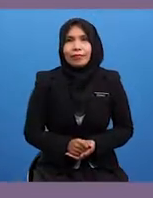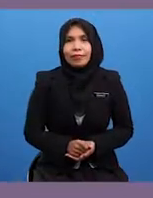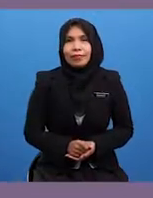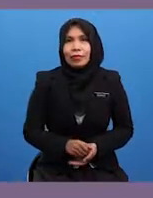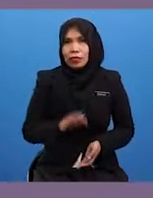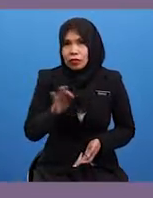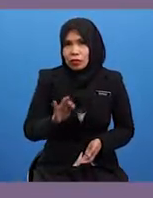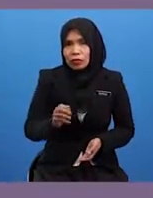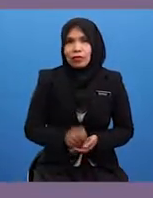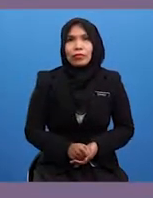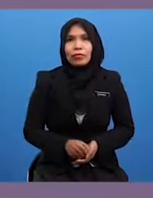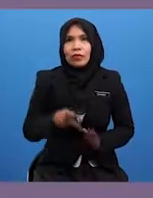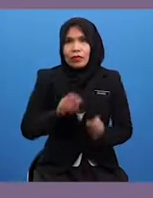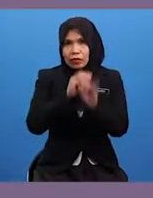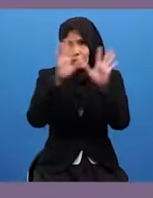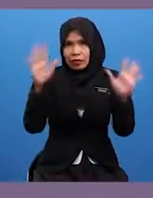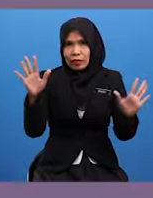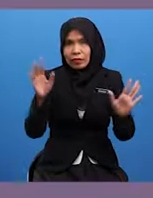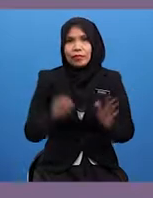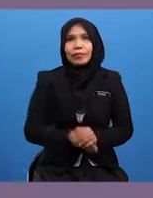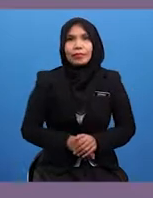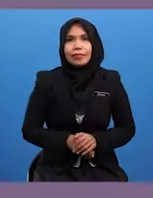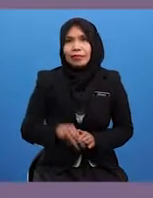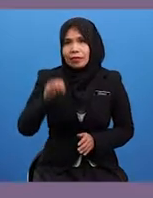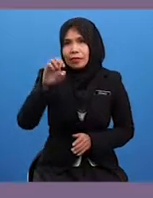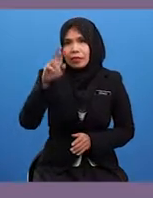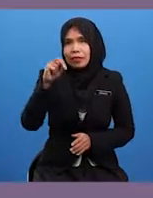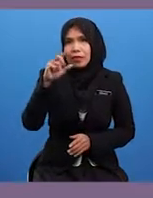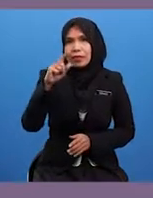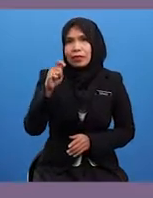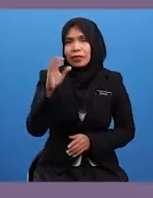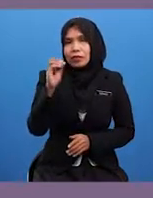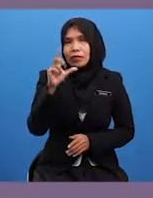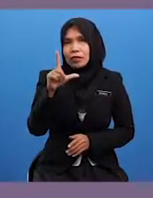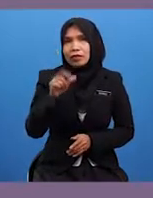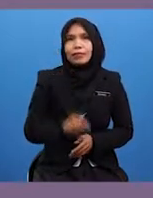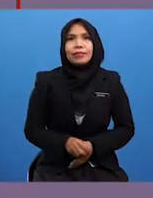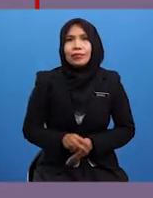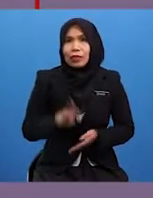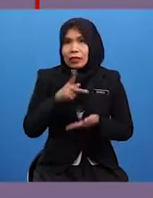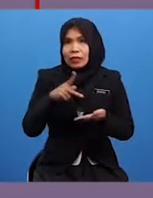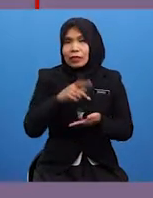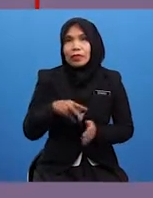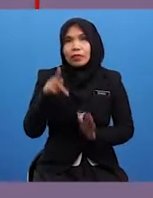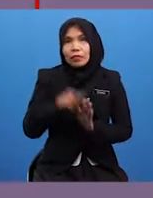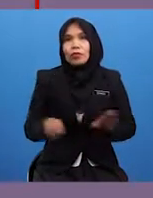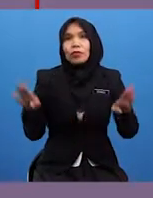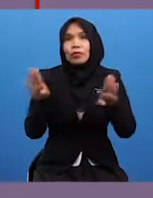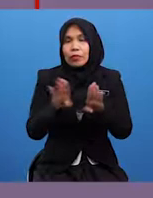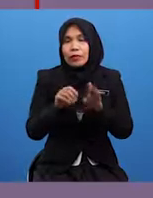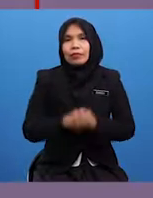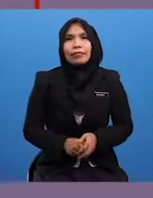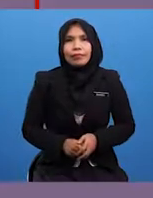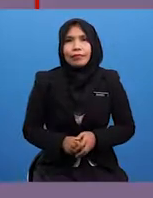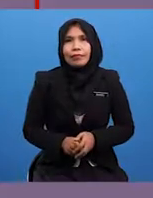mentol, membandingkan litar bersiri dan litar selari, mengenal pasti kecuaian